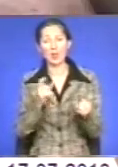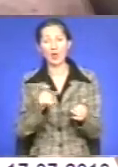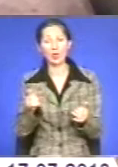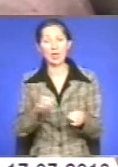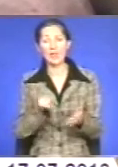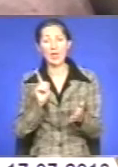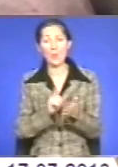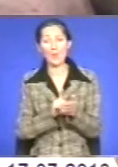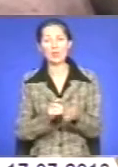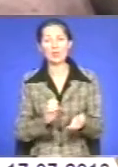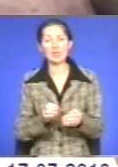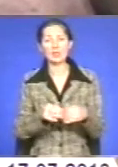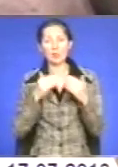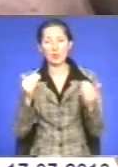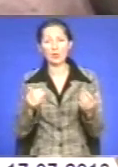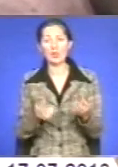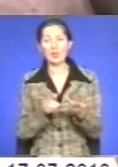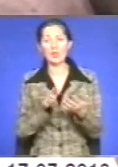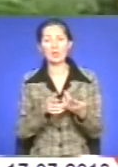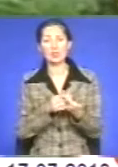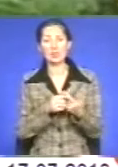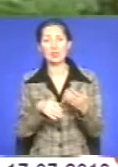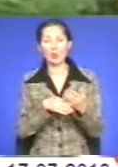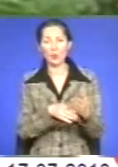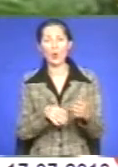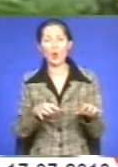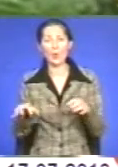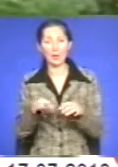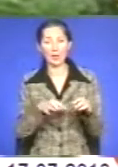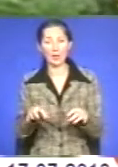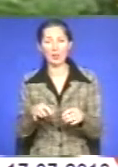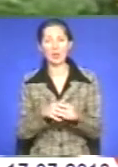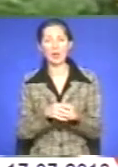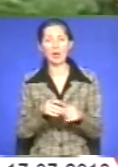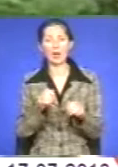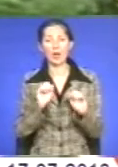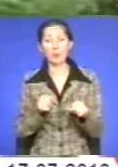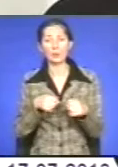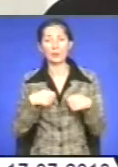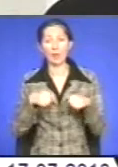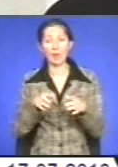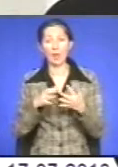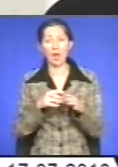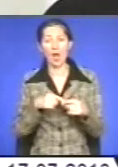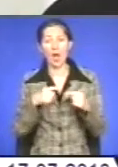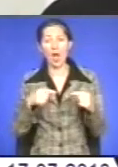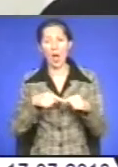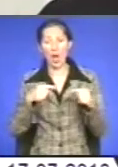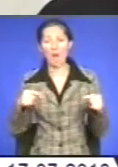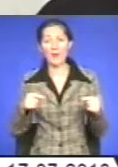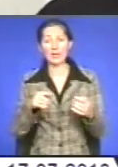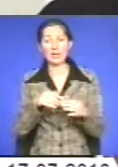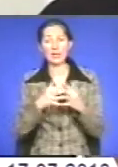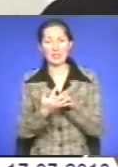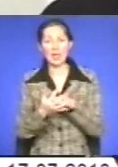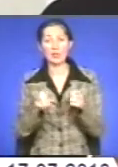спекуляцій посередників. На Харківщині це питання вдається розв'язувати за рахунок продажу товарів із села на спеціальних ярмарках. По большому счету